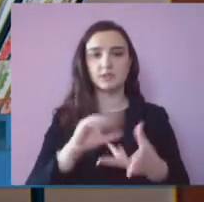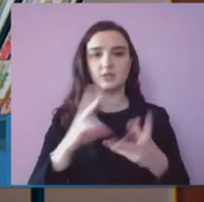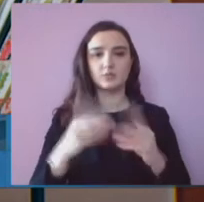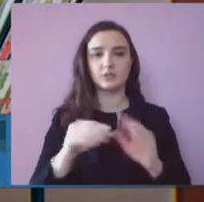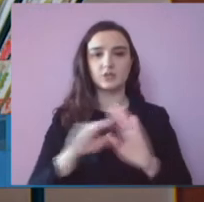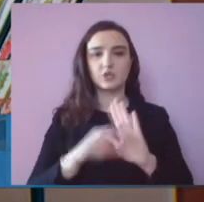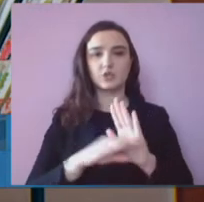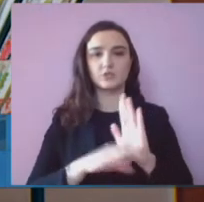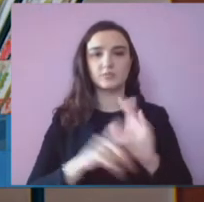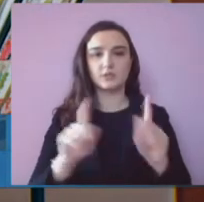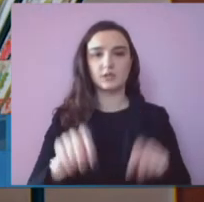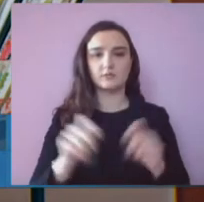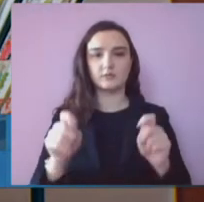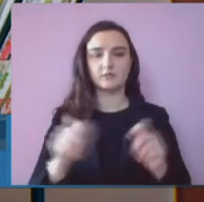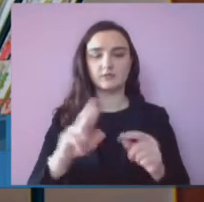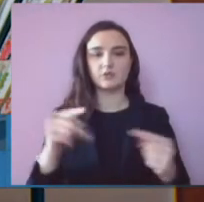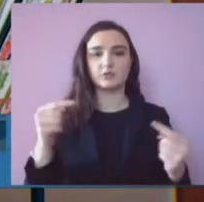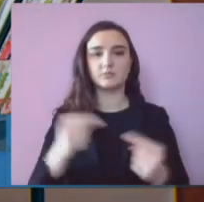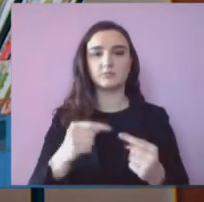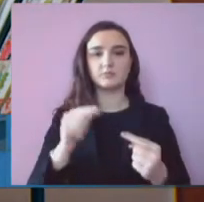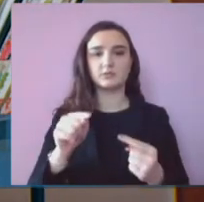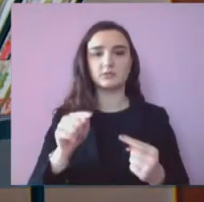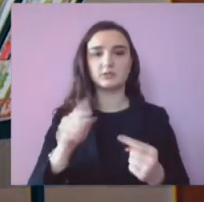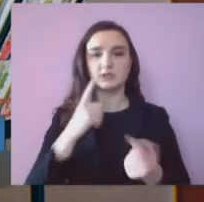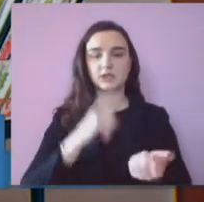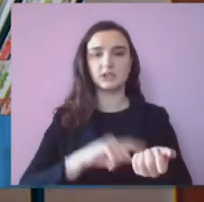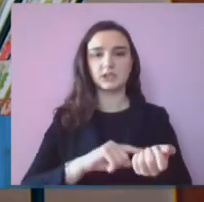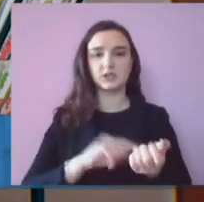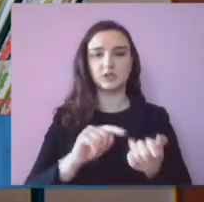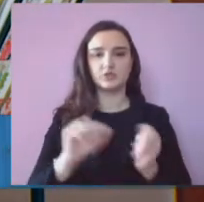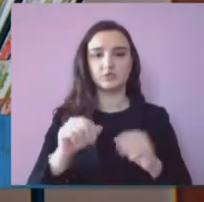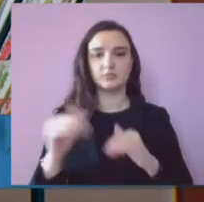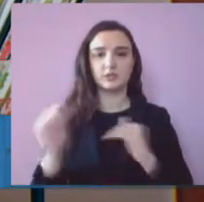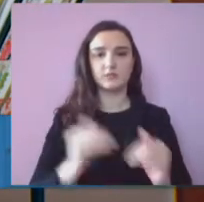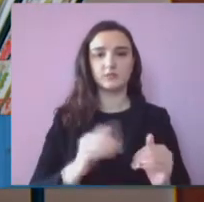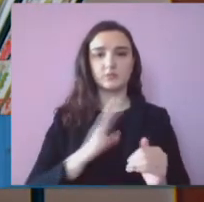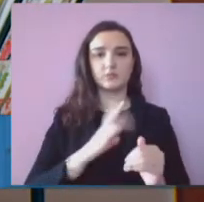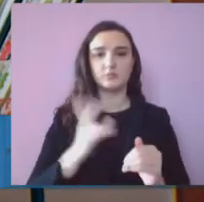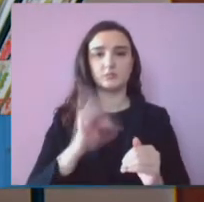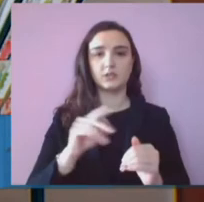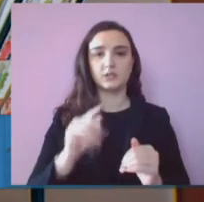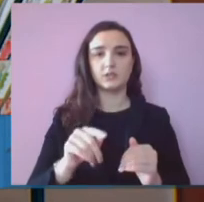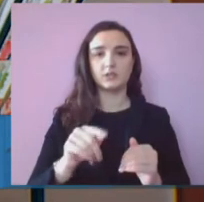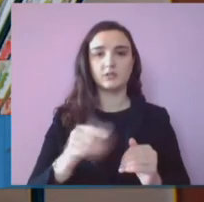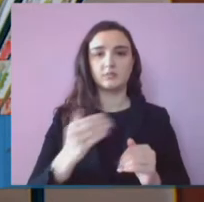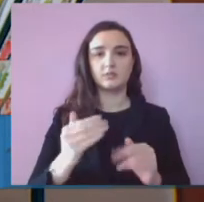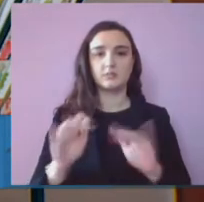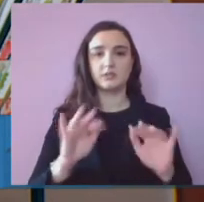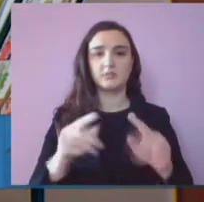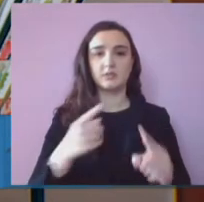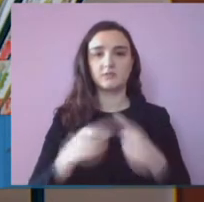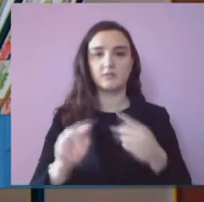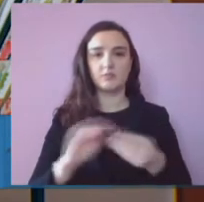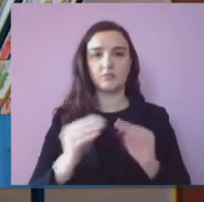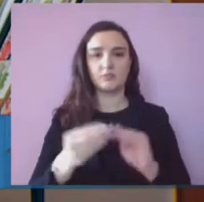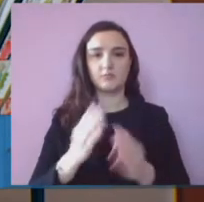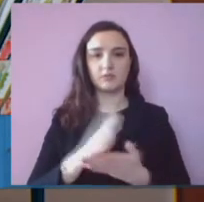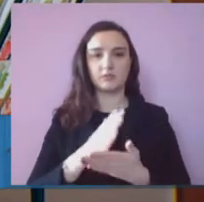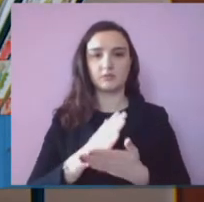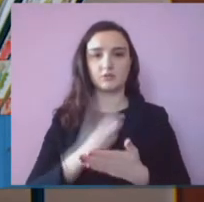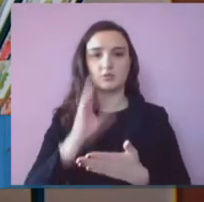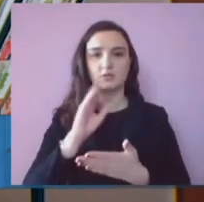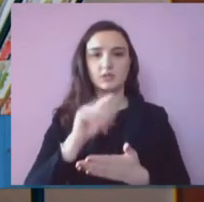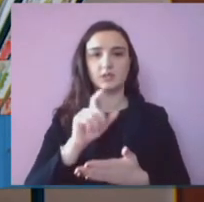ღვევს, შესაბამისად სისხლში გლუკოზის დონე შეიძლება დაქვეითდეს. მაგრამ პატივცემული ჩვენი მსმენელი სხვა პრობლემას ჰყავს. როდესაც